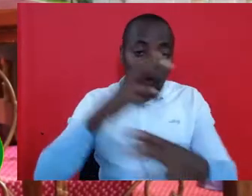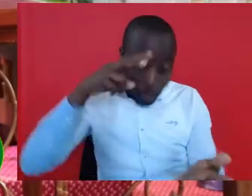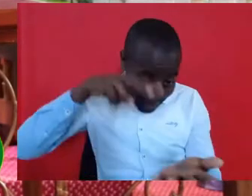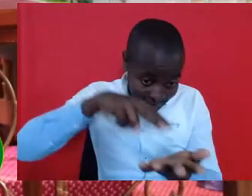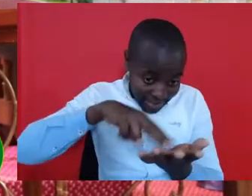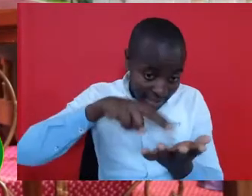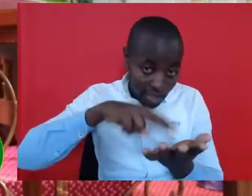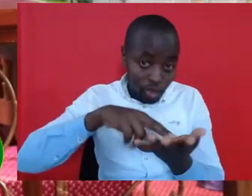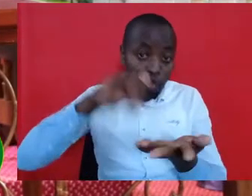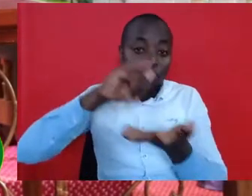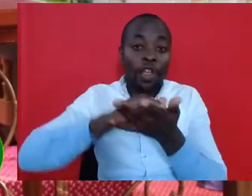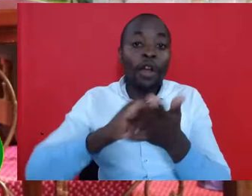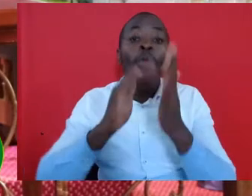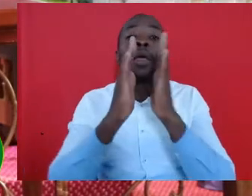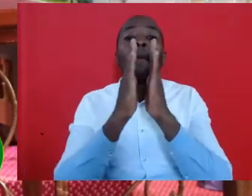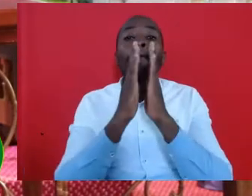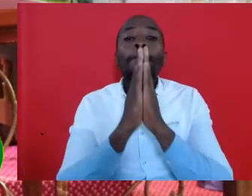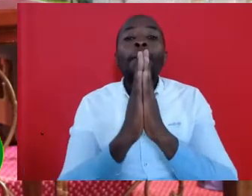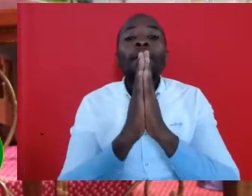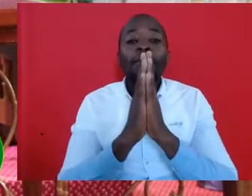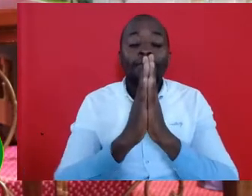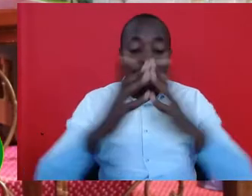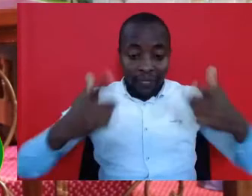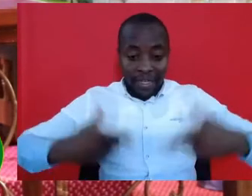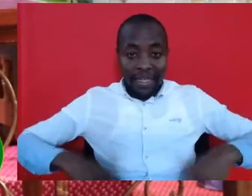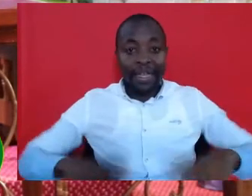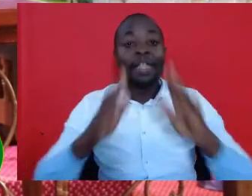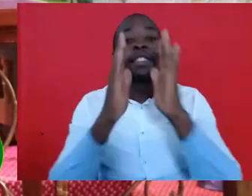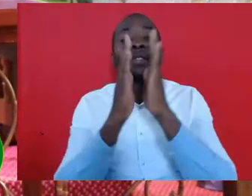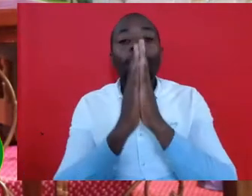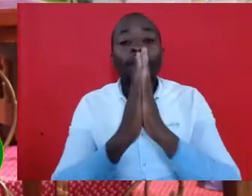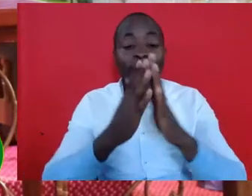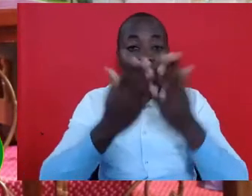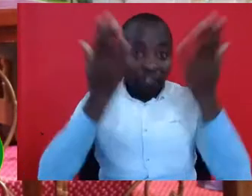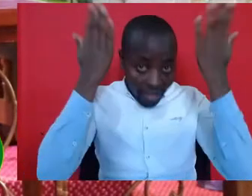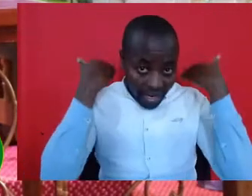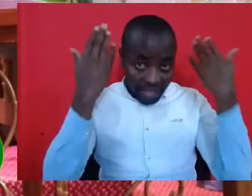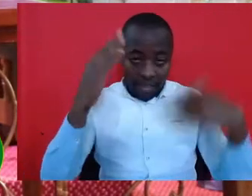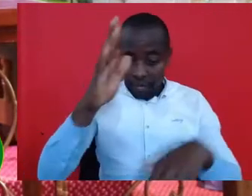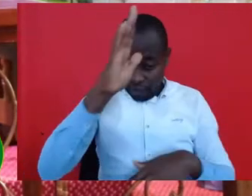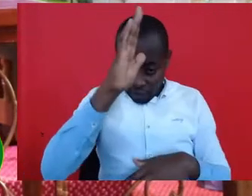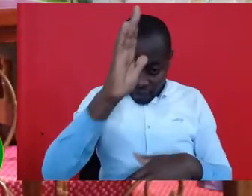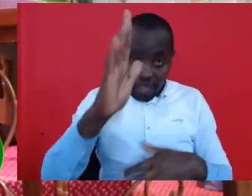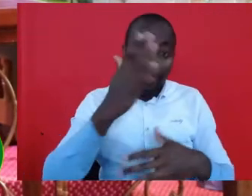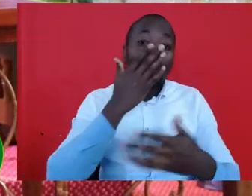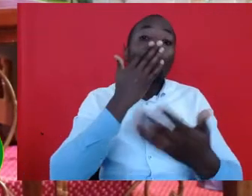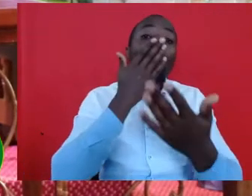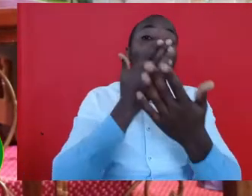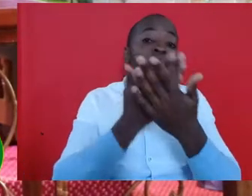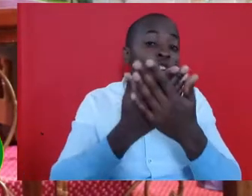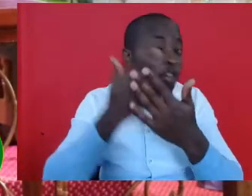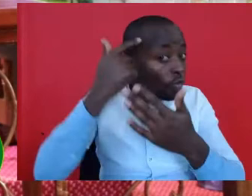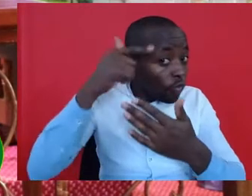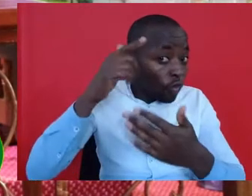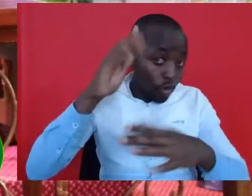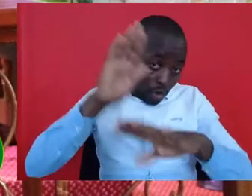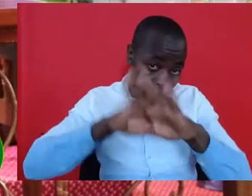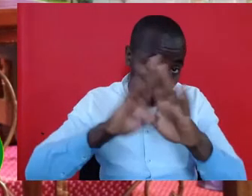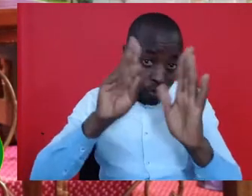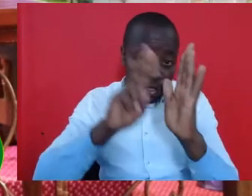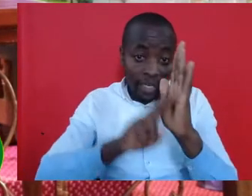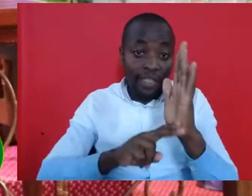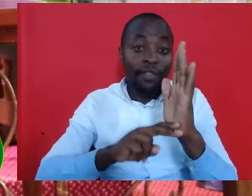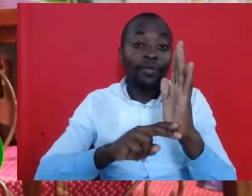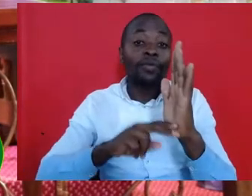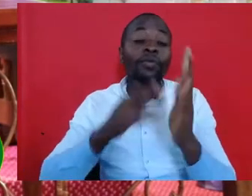kuomba. Na tuombe. Mungu Mwenyezi, tukushukuru kwa wema wako. Asante Baba kwa